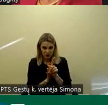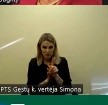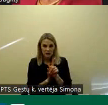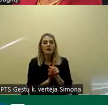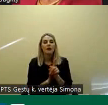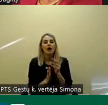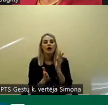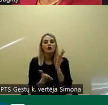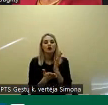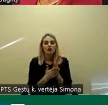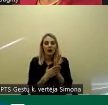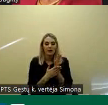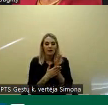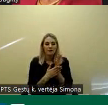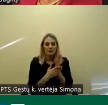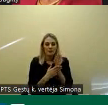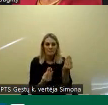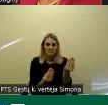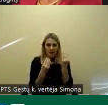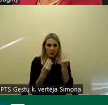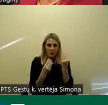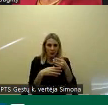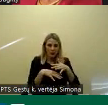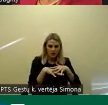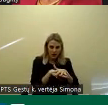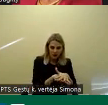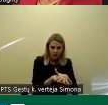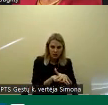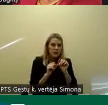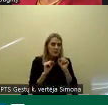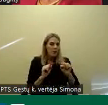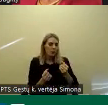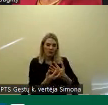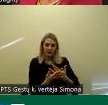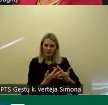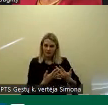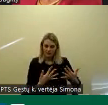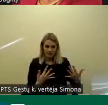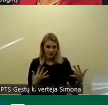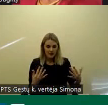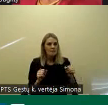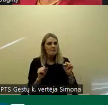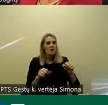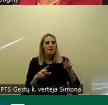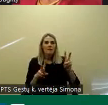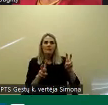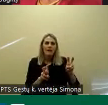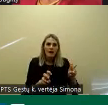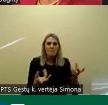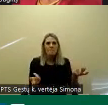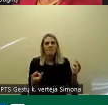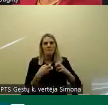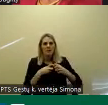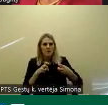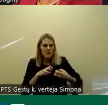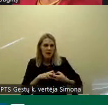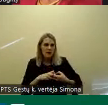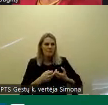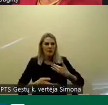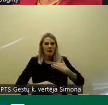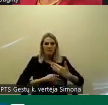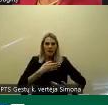tarpdalykinė integracija, kuri galima įvairiais variantais, galima tiek temos, tiek problemos, tiek metodo